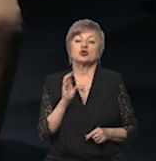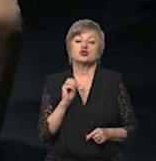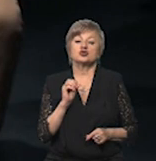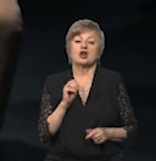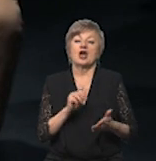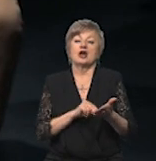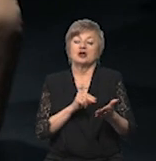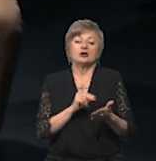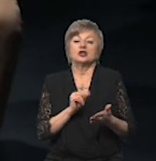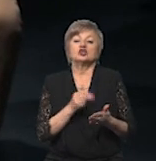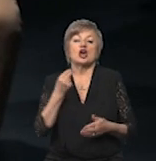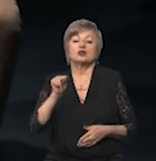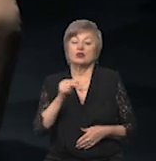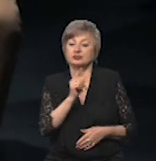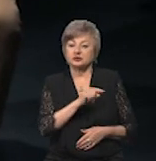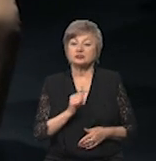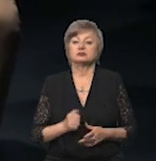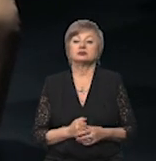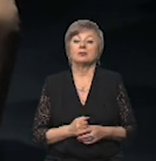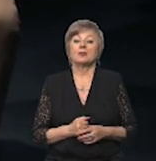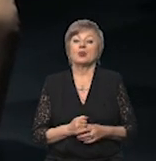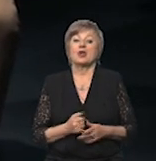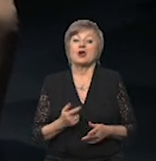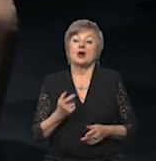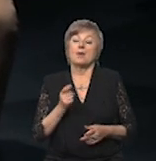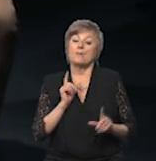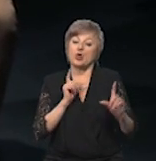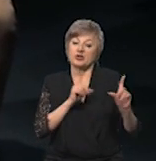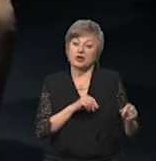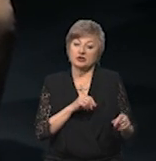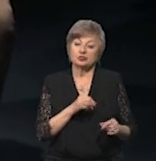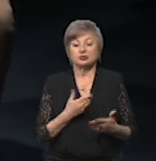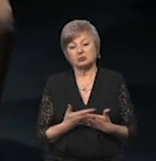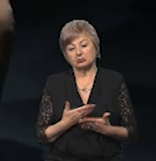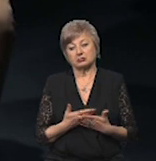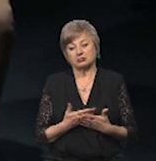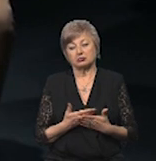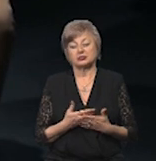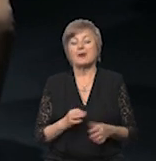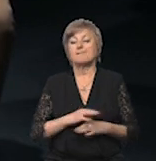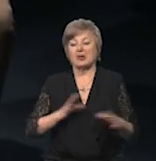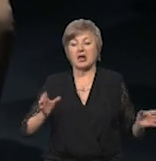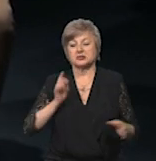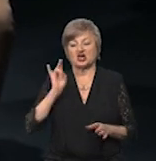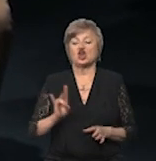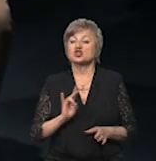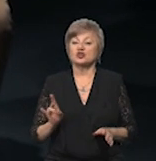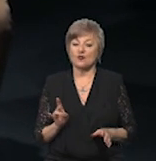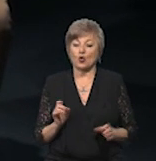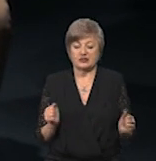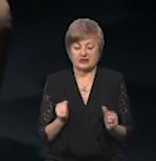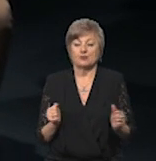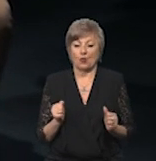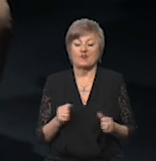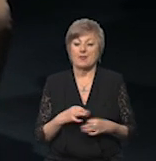деяких селах, оцю от Маланку, коли празднують, це десь на Різдво, мабуть, так, да? Зимові свята.